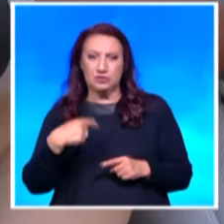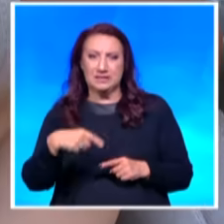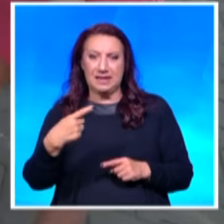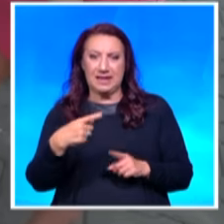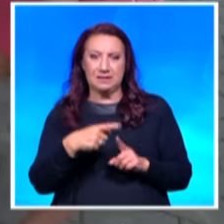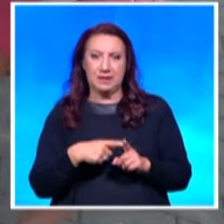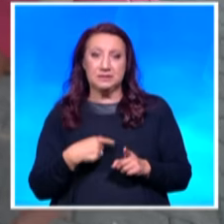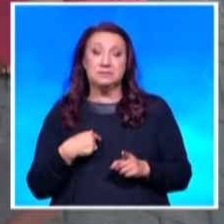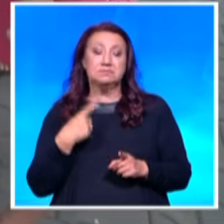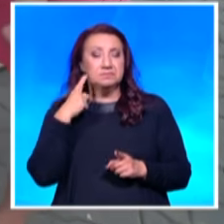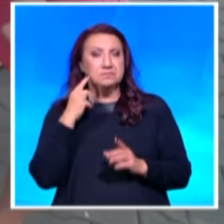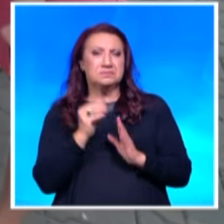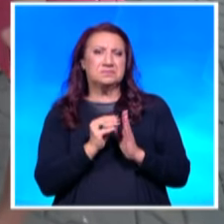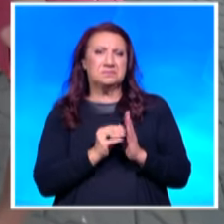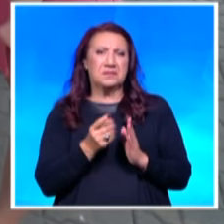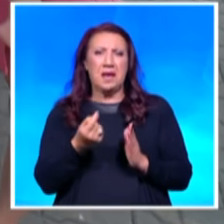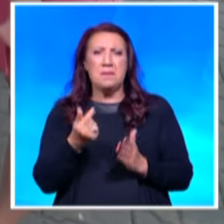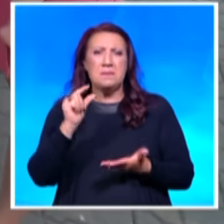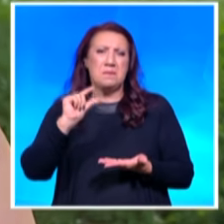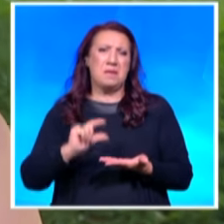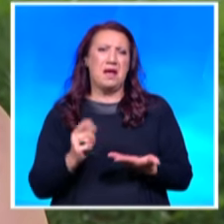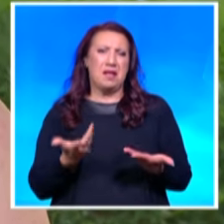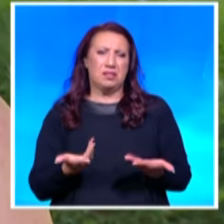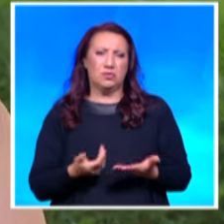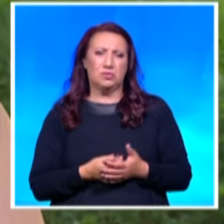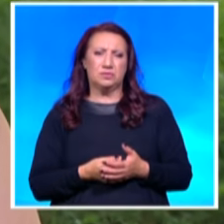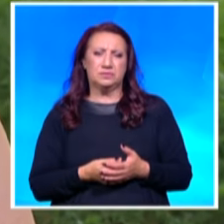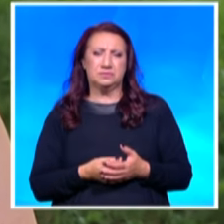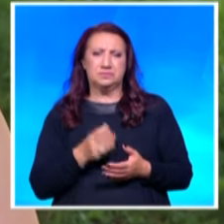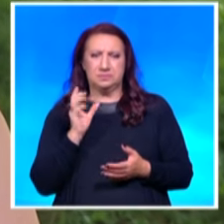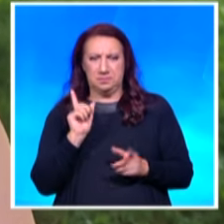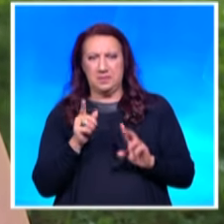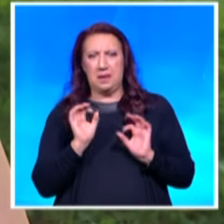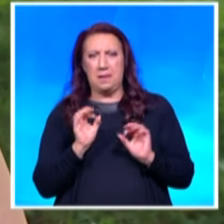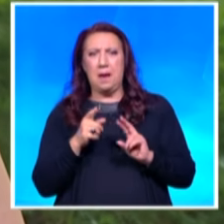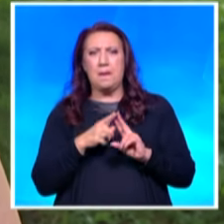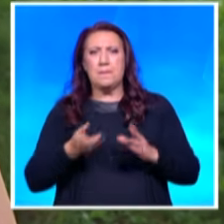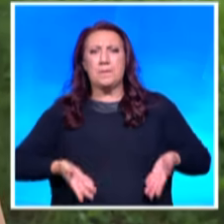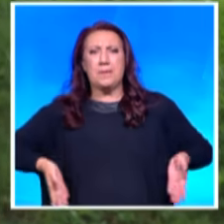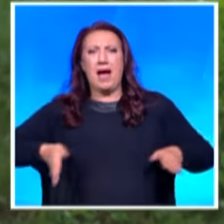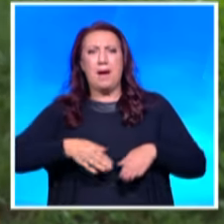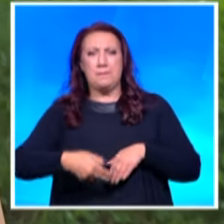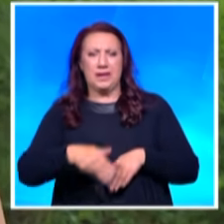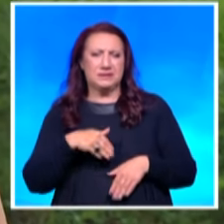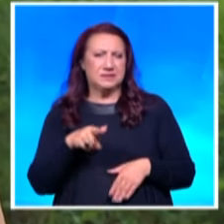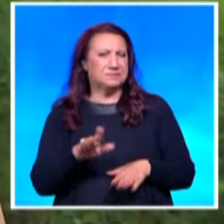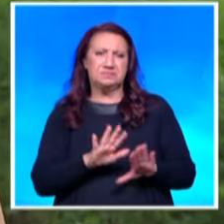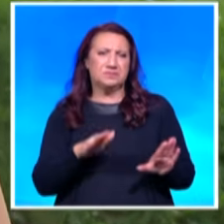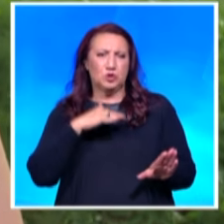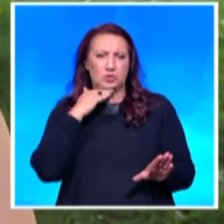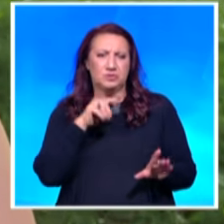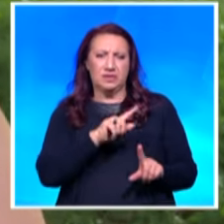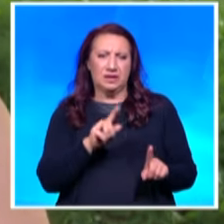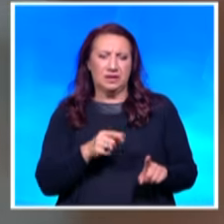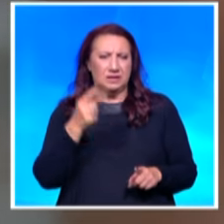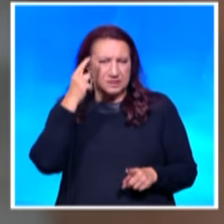увеличението би покрило съвсем малък дял от разходите около бебето й. Памперсите за месеца, това е. А знаете, при дете има много повече разходи от